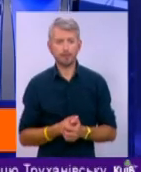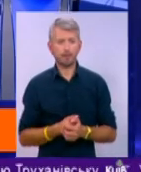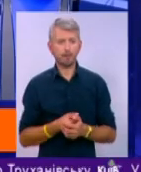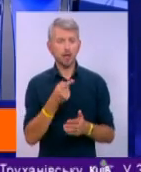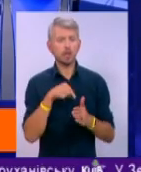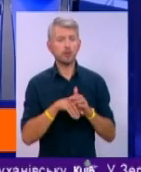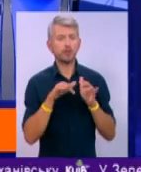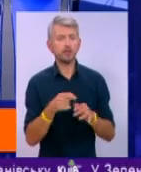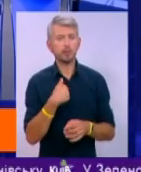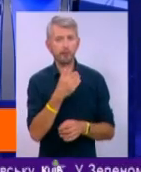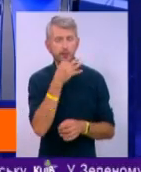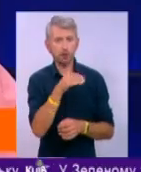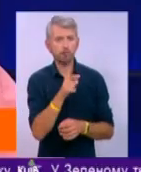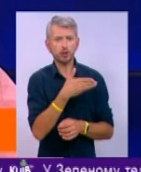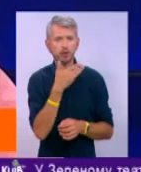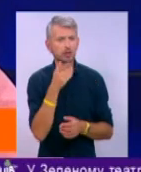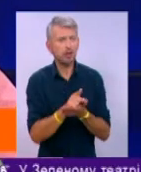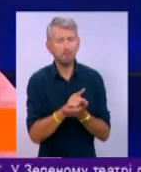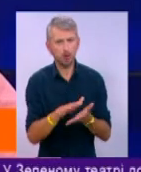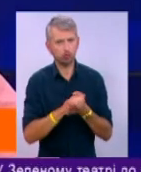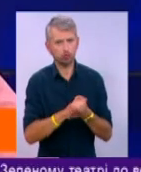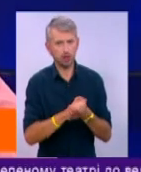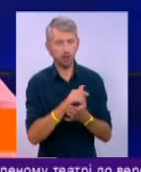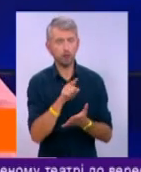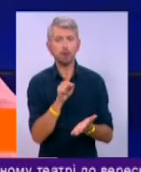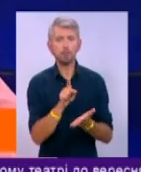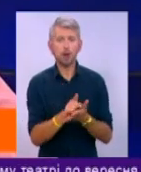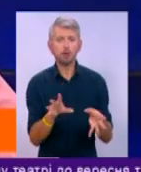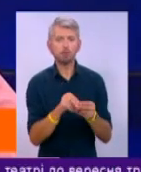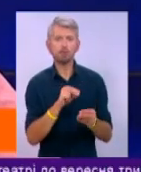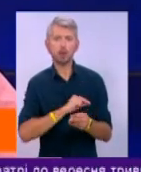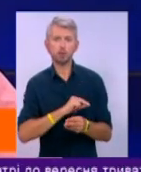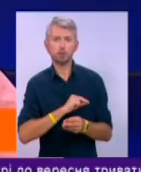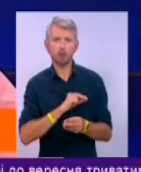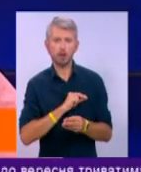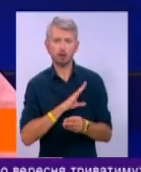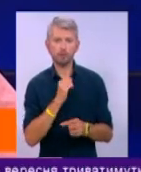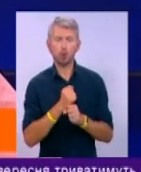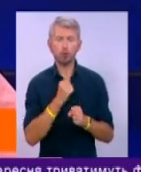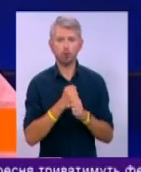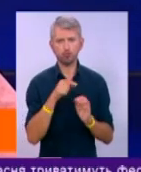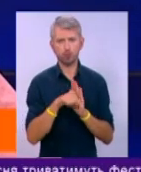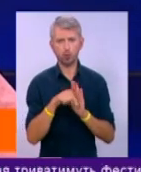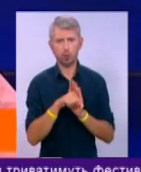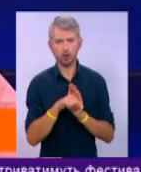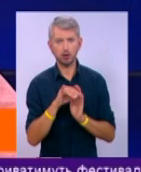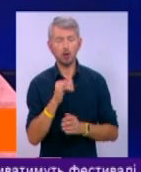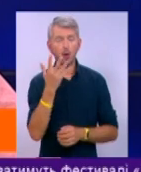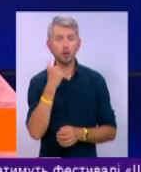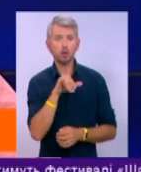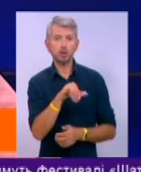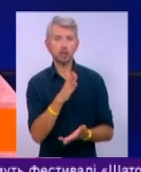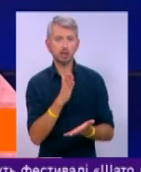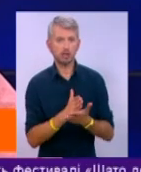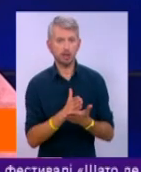Річ у тім, я вам скажу, що вони не мають дружити. Вони мають співпрацювати в такому, знаєте, робочому тоні. І коли в них